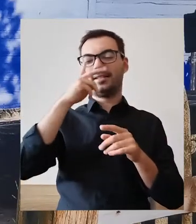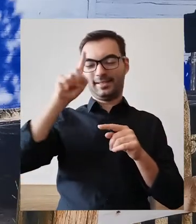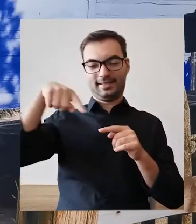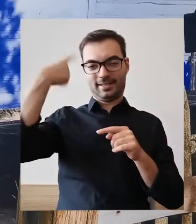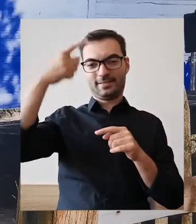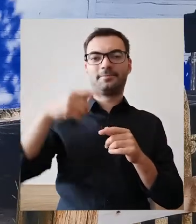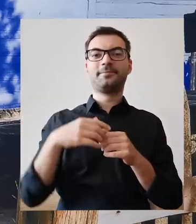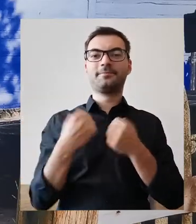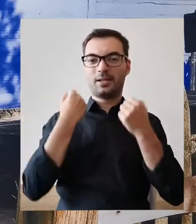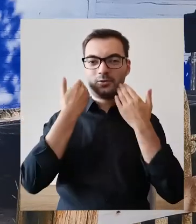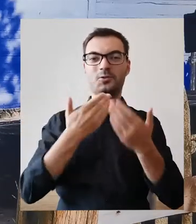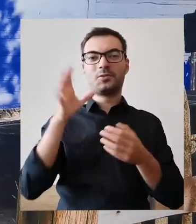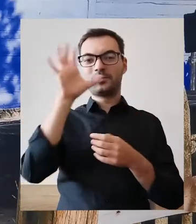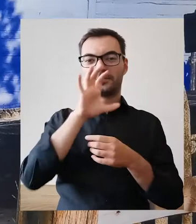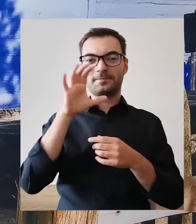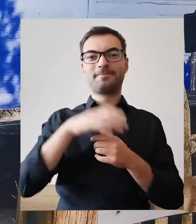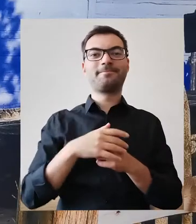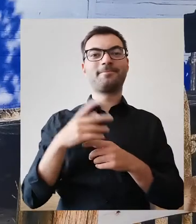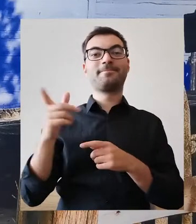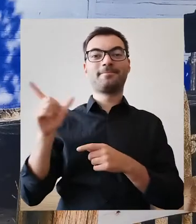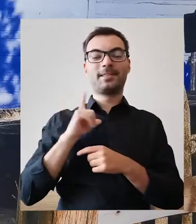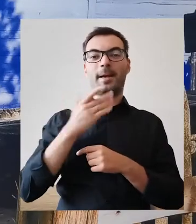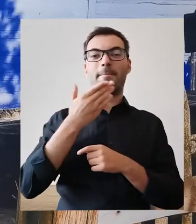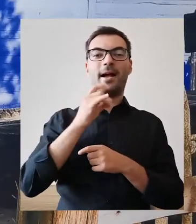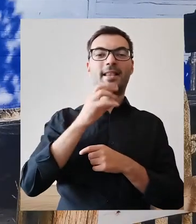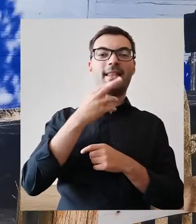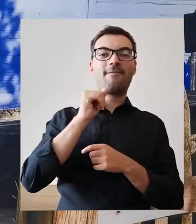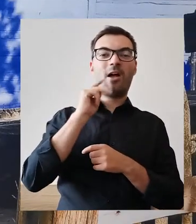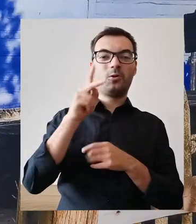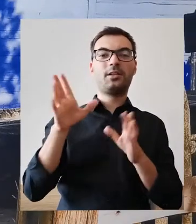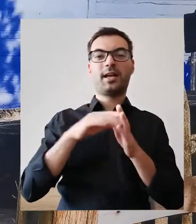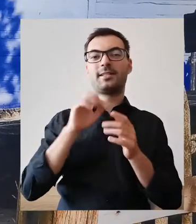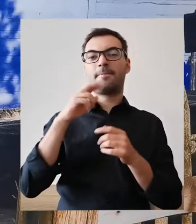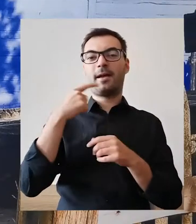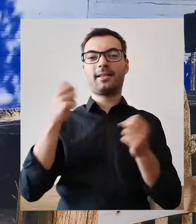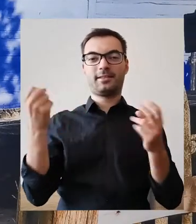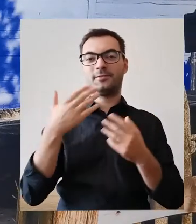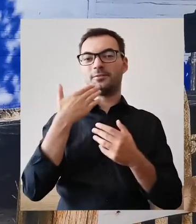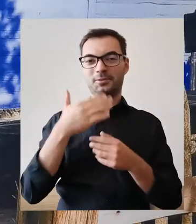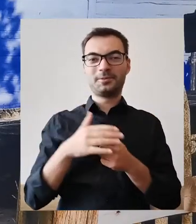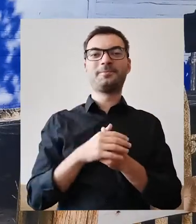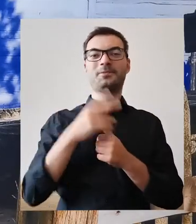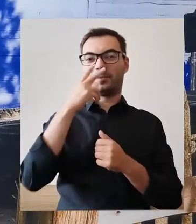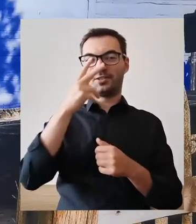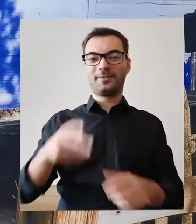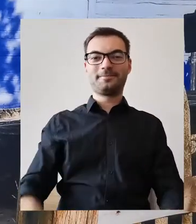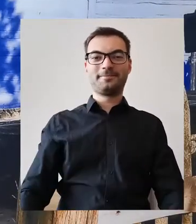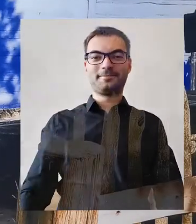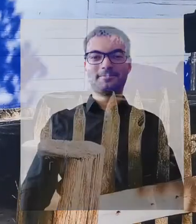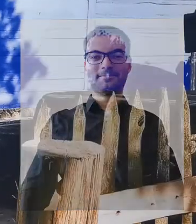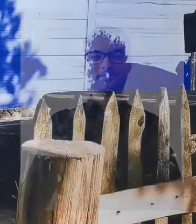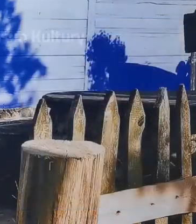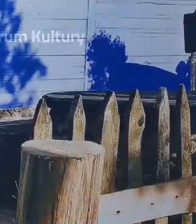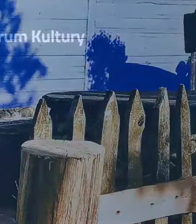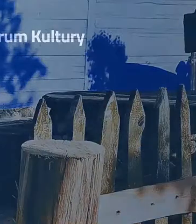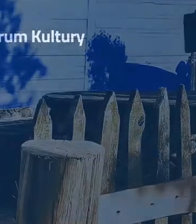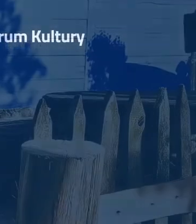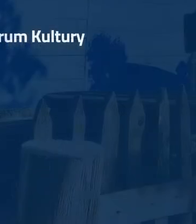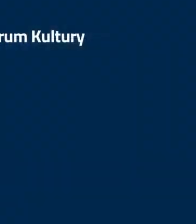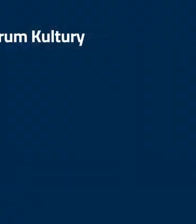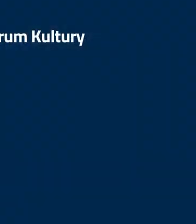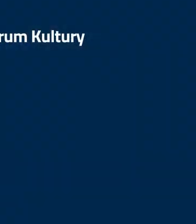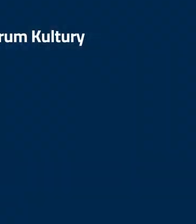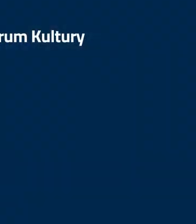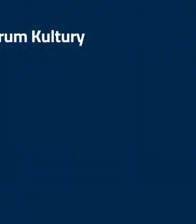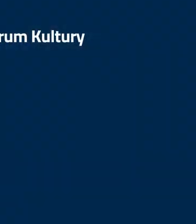dziękuję państwu za uwagę kłaniamy się magdalena żak i bernardino w do zobaczenia cześć